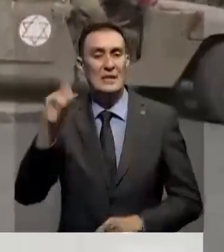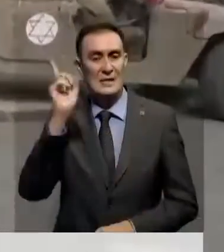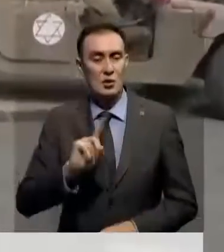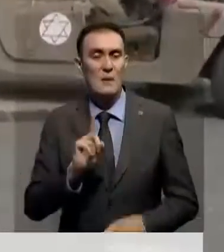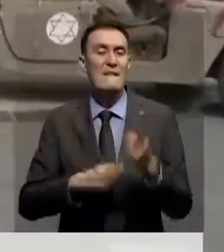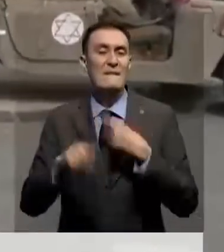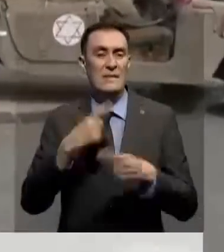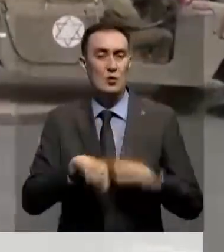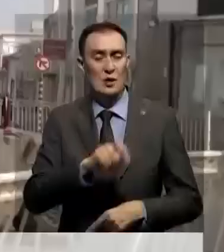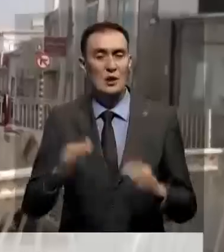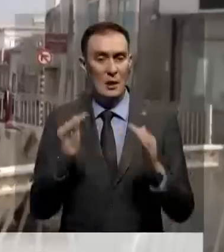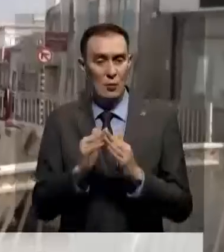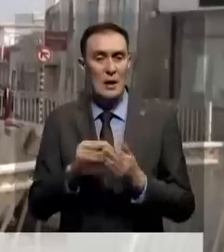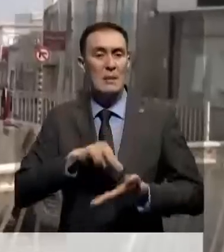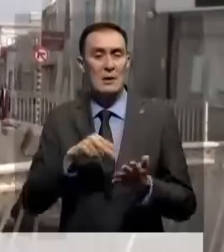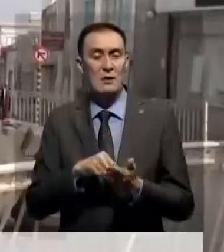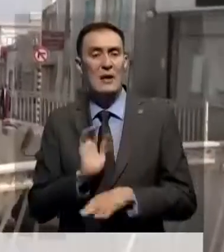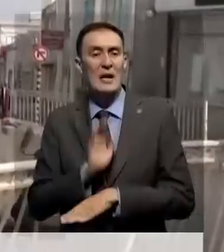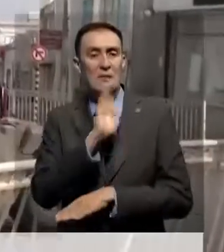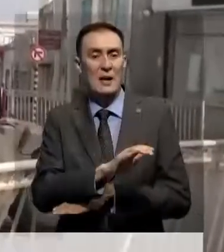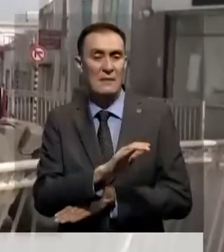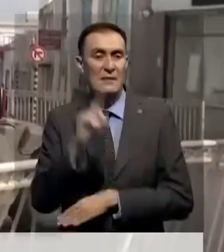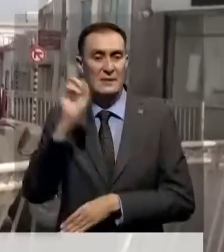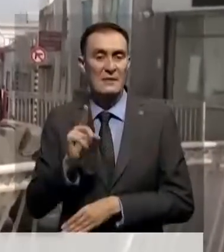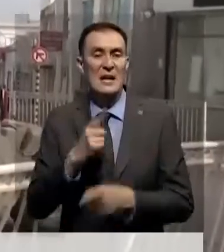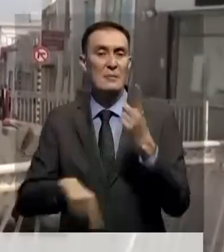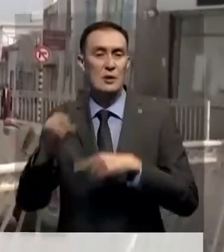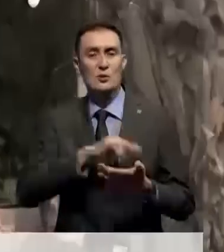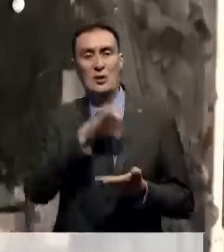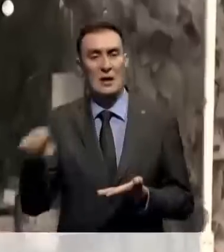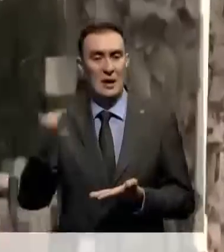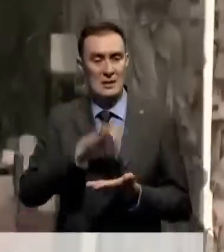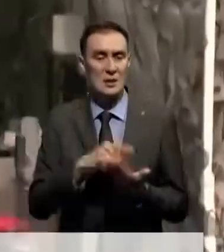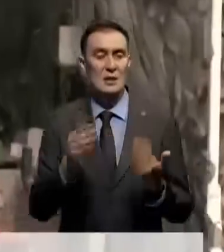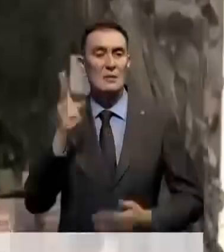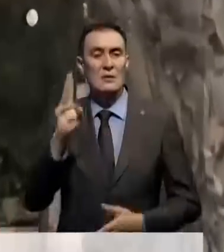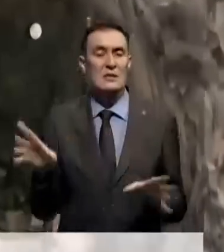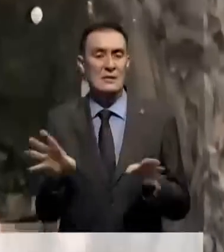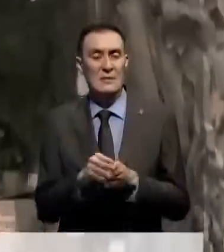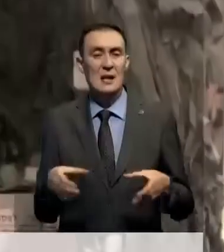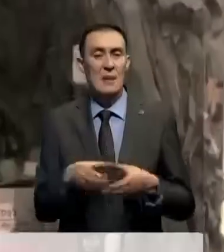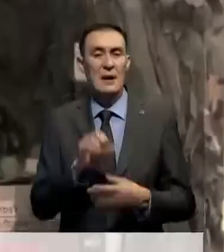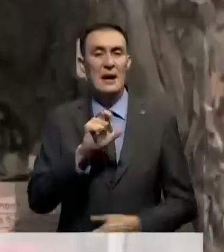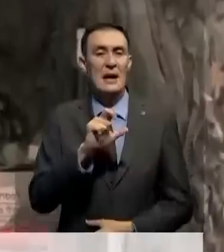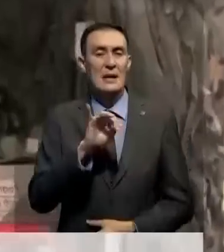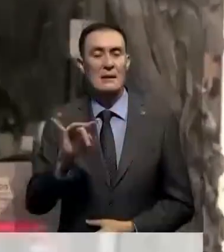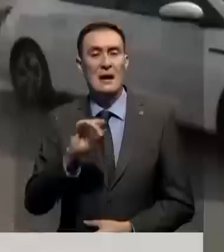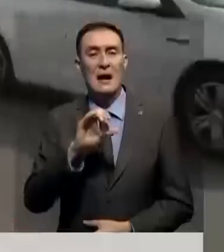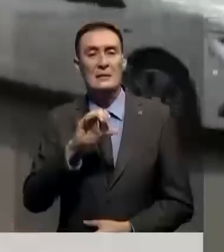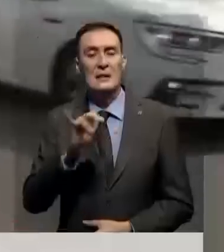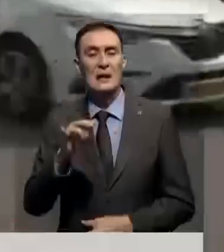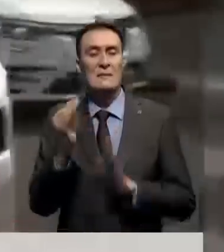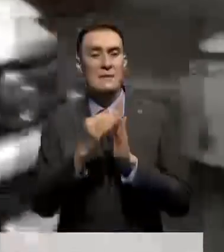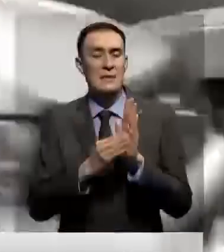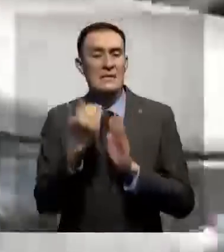Чтобы вернуть граждан домой, Казахстан планирует отправить в Тель-Авив репатриационные рейсы. Сейчас посольство совместно с авиакомпанией Air Astana формирует